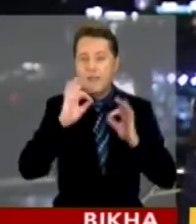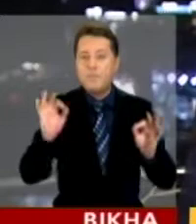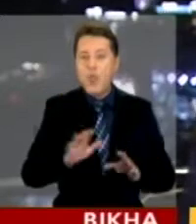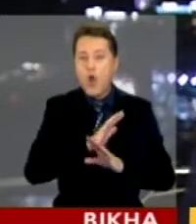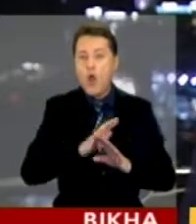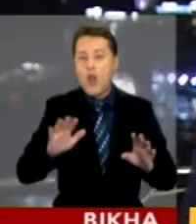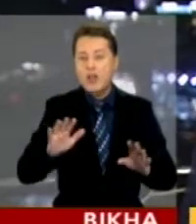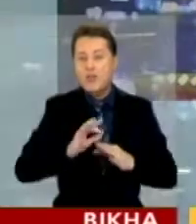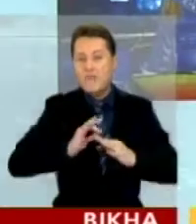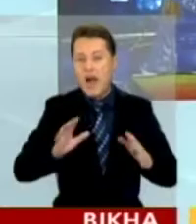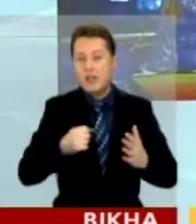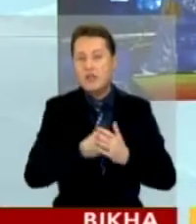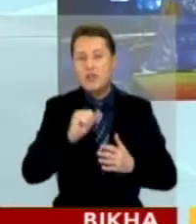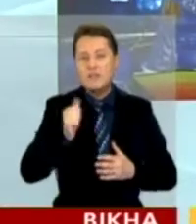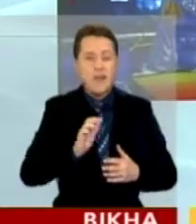ранку.